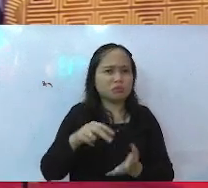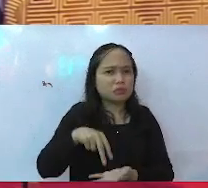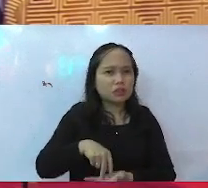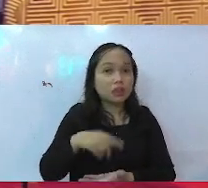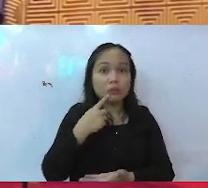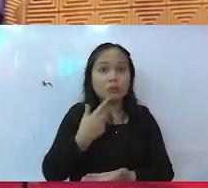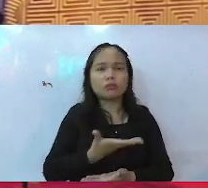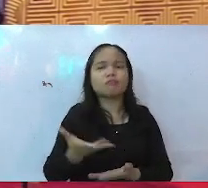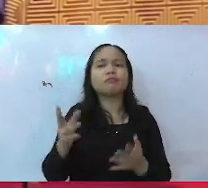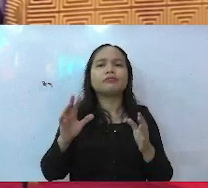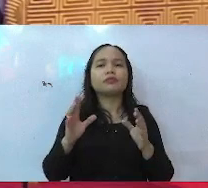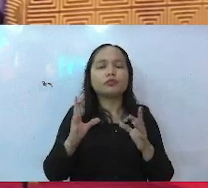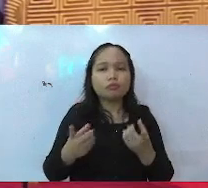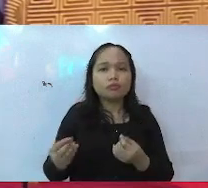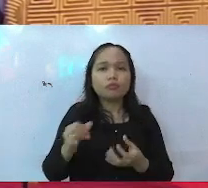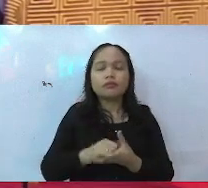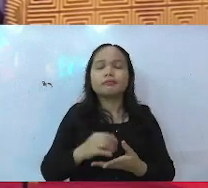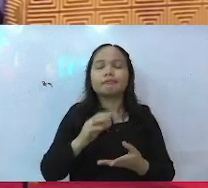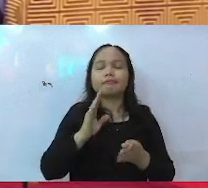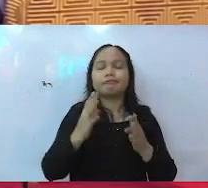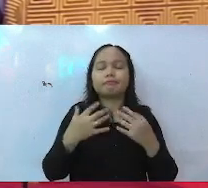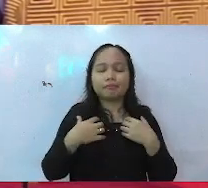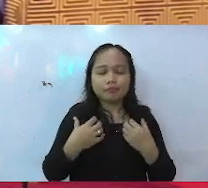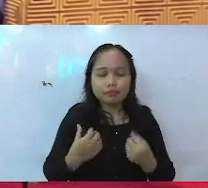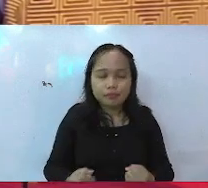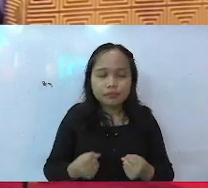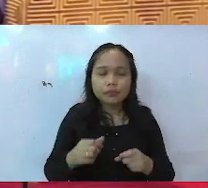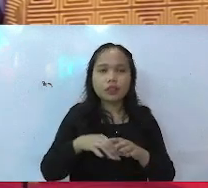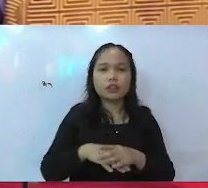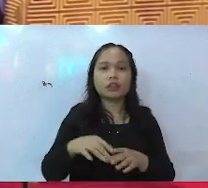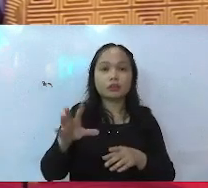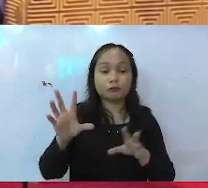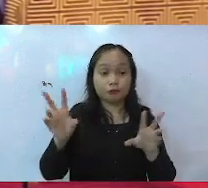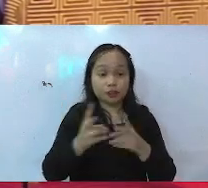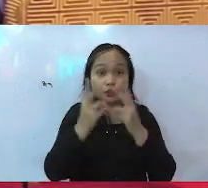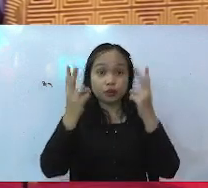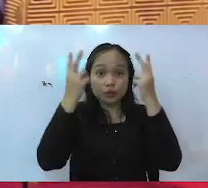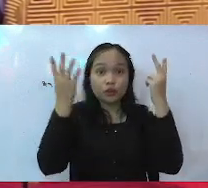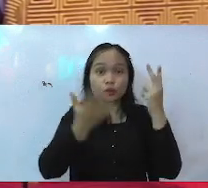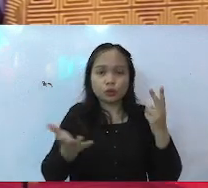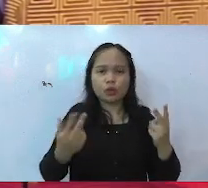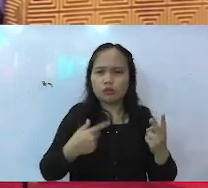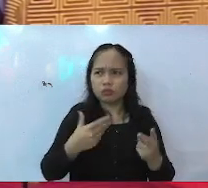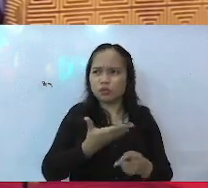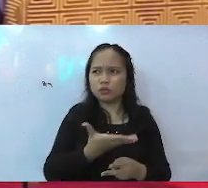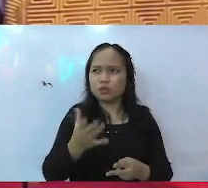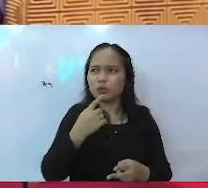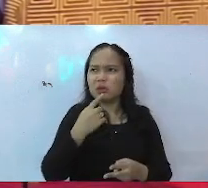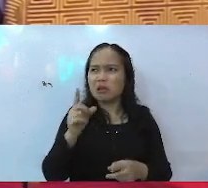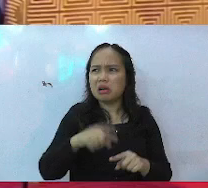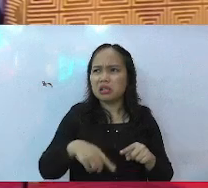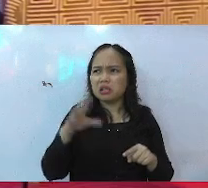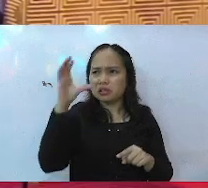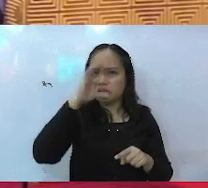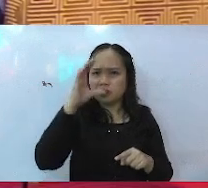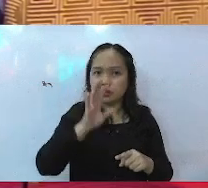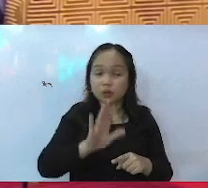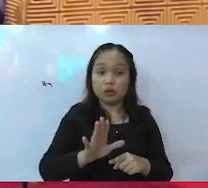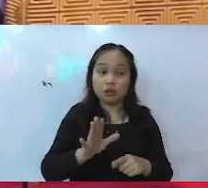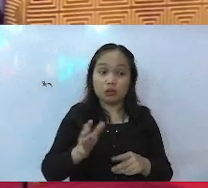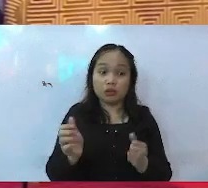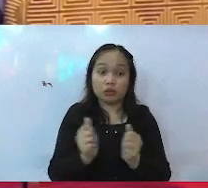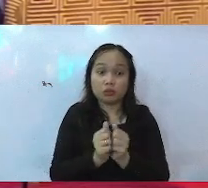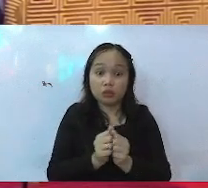makapag-stay the victory na meron ka yan lang ang tatandaan mo hindi mo kailangan maghanap ng kakampi mo ay doun sa